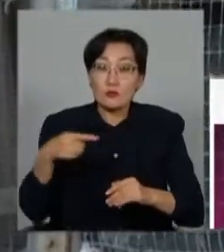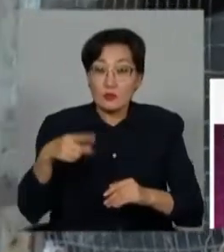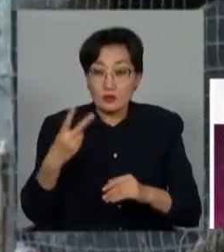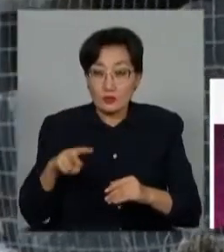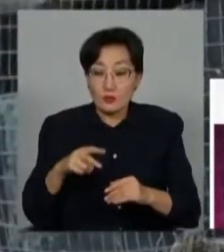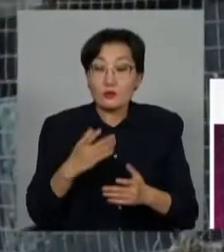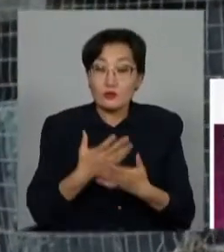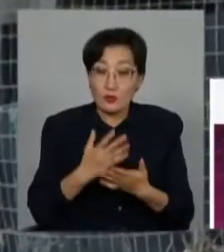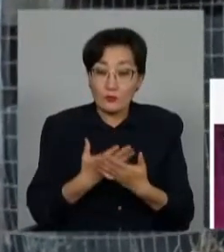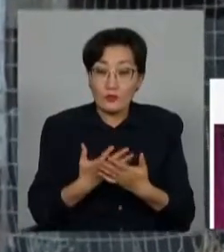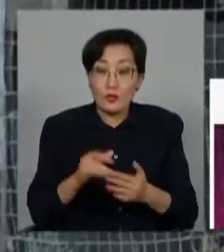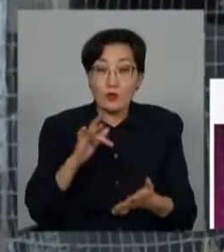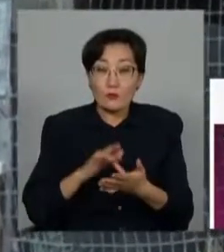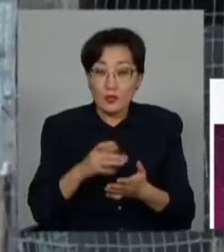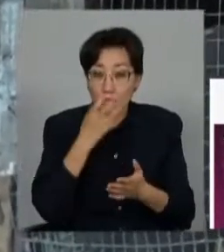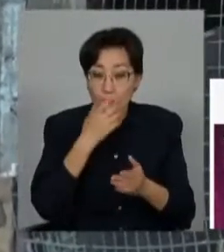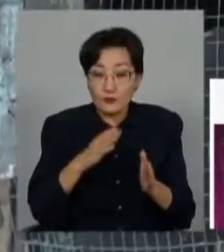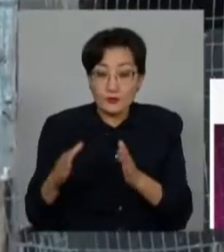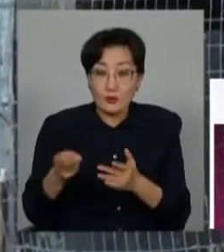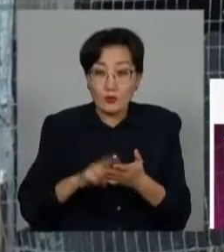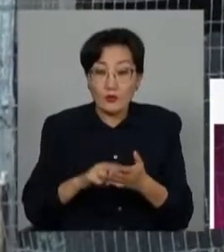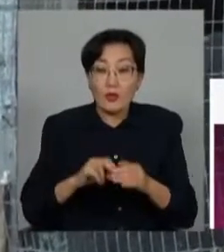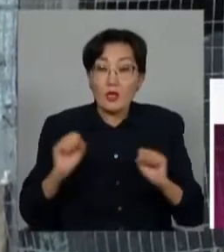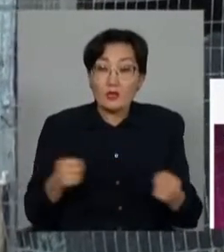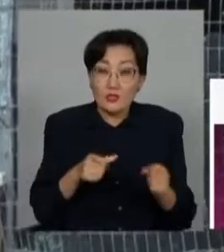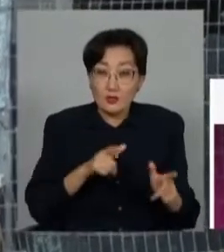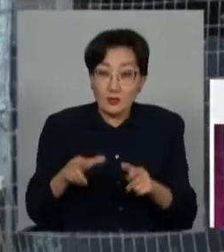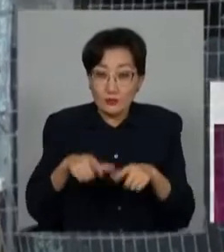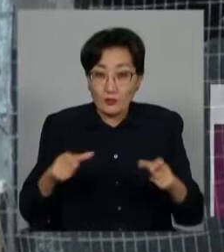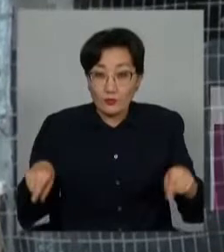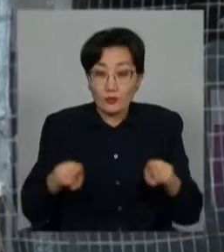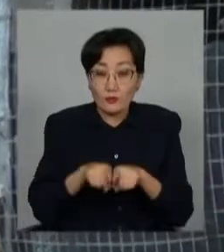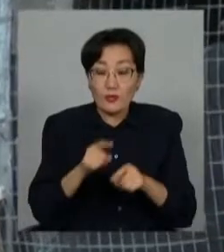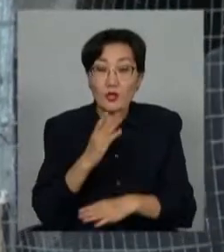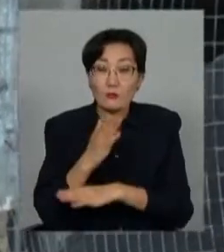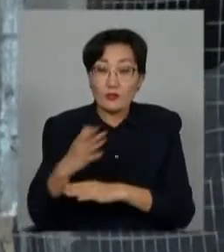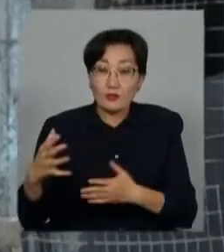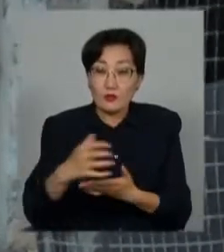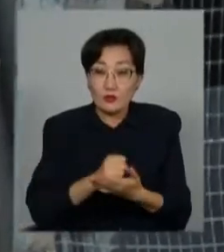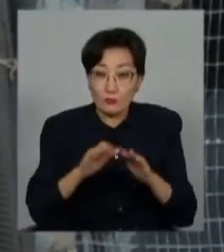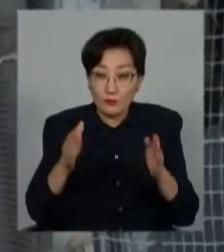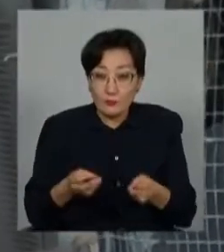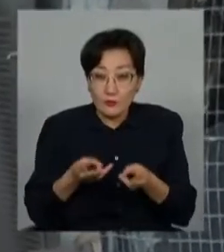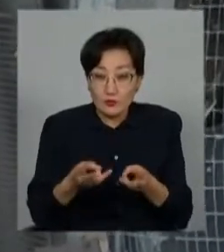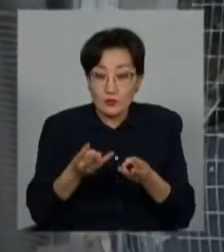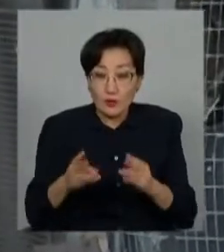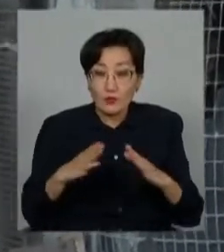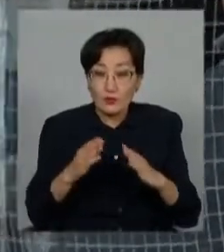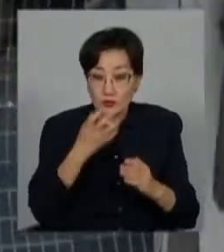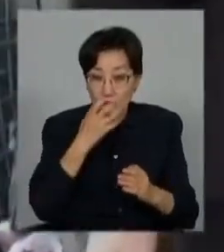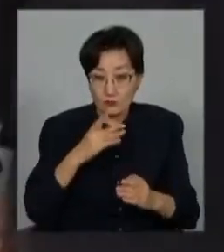градусты көрсетіп тұр. Орталық жылытуға сеніп қысқа қамданбаған тұрғындар мынадай тақтайларды жинап алып пеш жағып үйлерін жылытуға